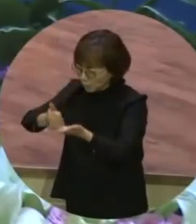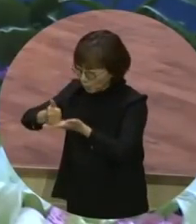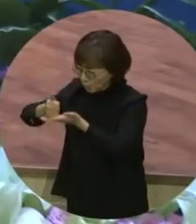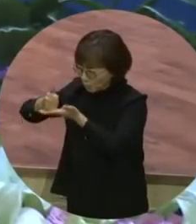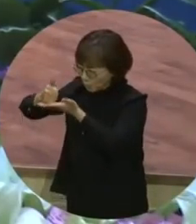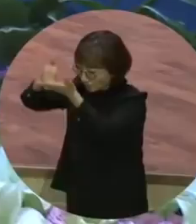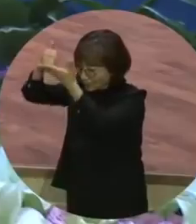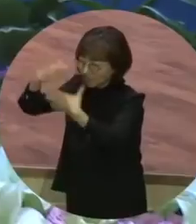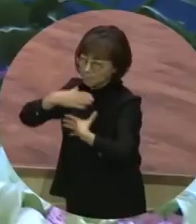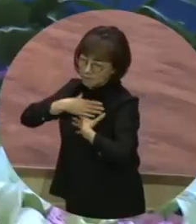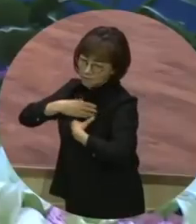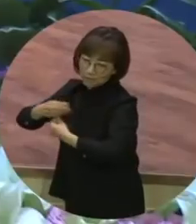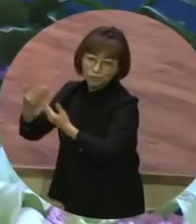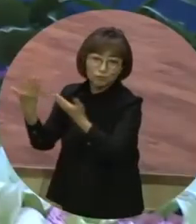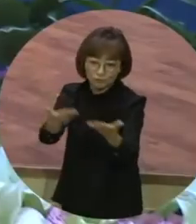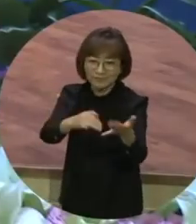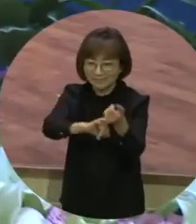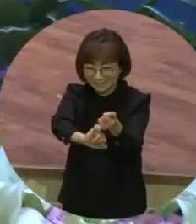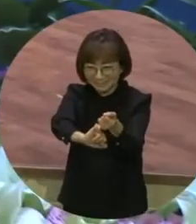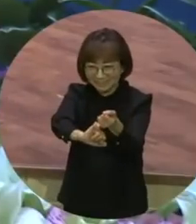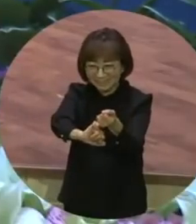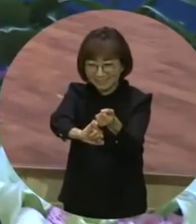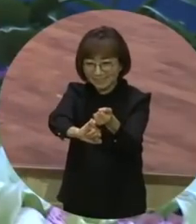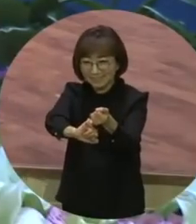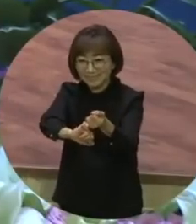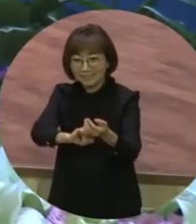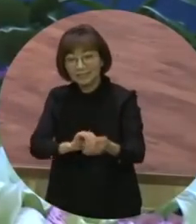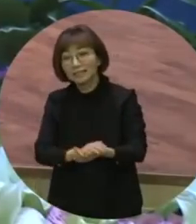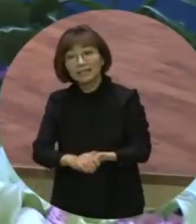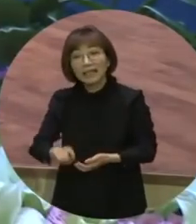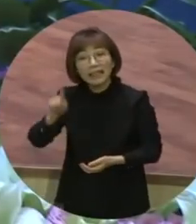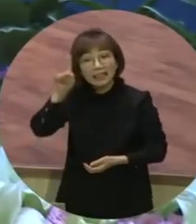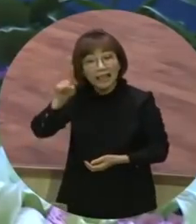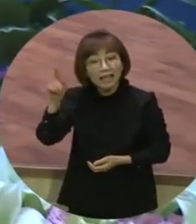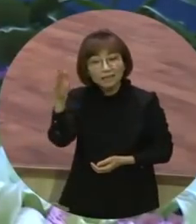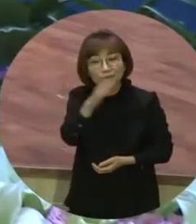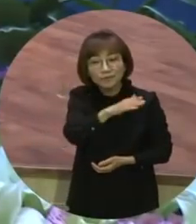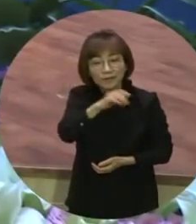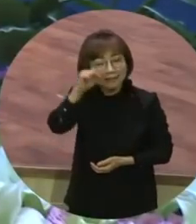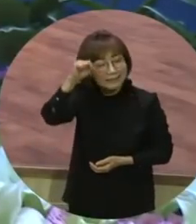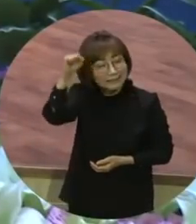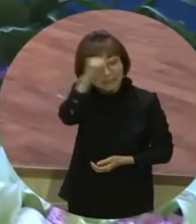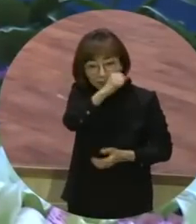영광과 평강과 존귀를. 자, 내일부터 2019년 전교인 집중